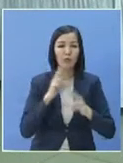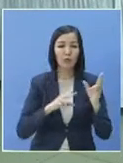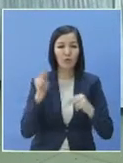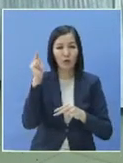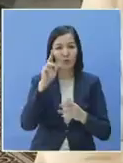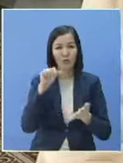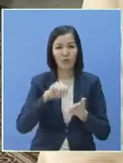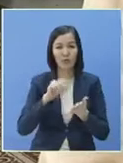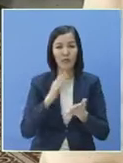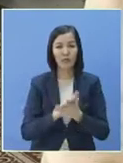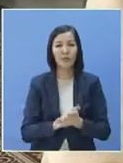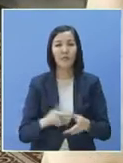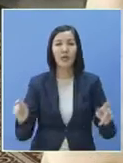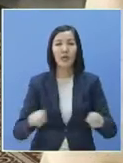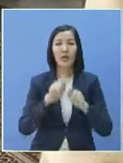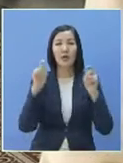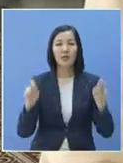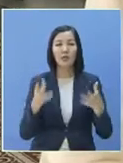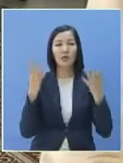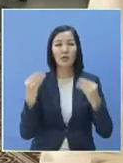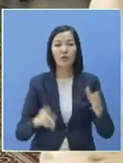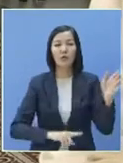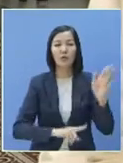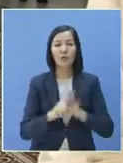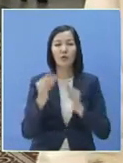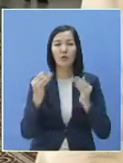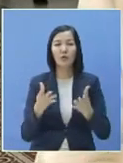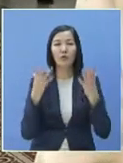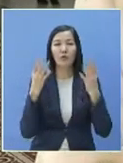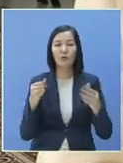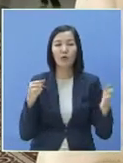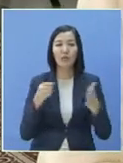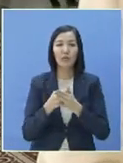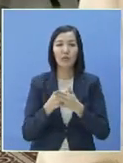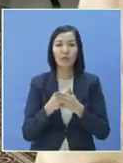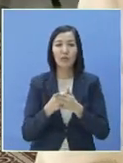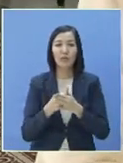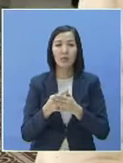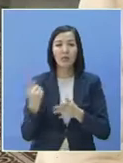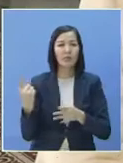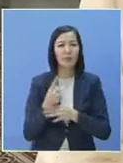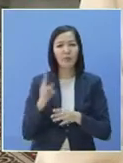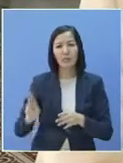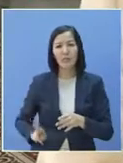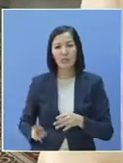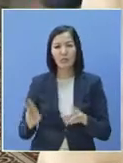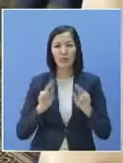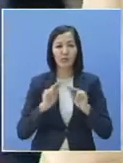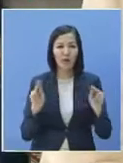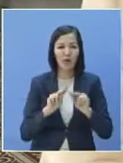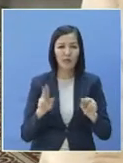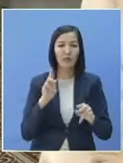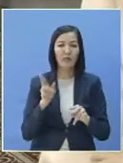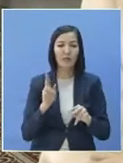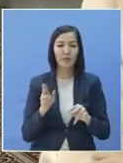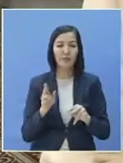студент білім алады. Ашылған күннен бастап бүгінгі күнге дейін ол жерде алғашқы директоры кім, алғашқы ұстаздар кім, ол